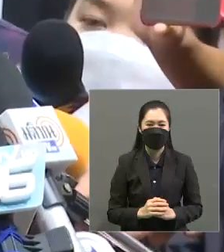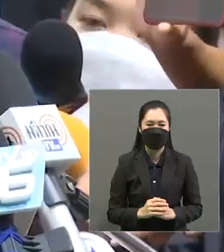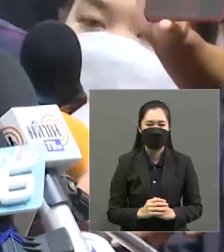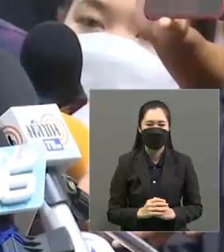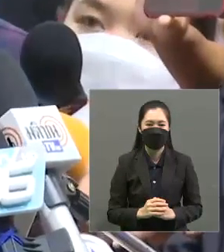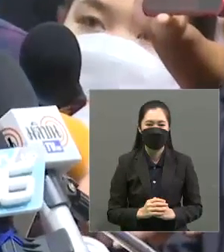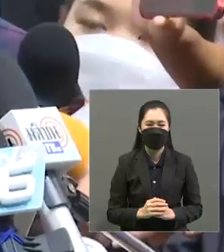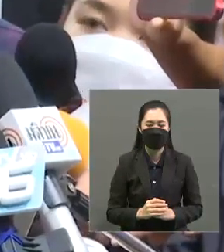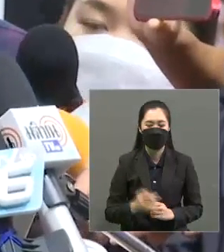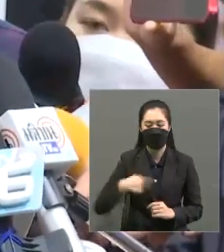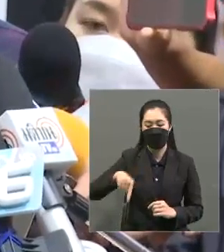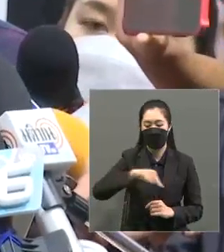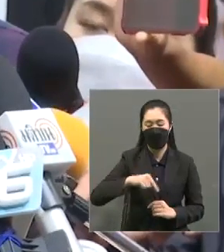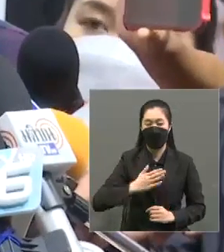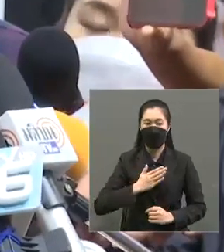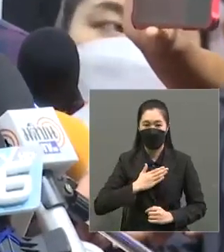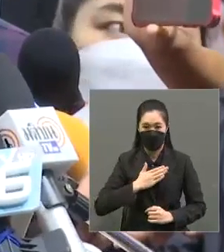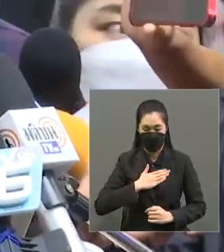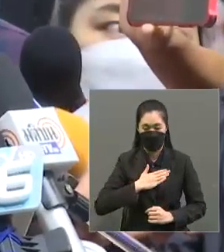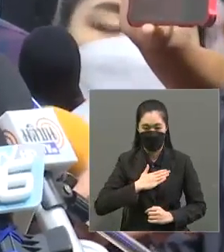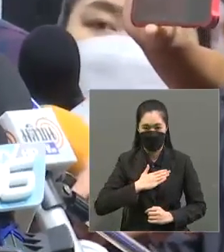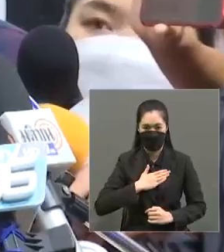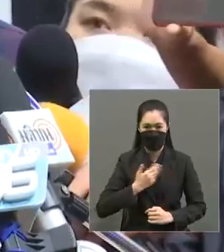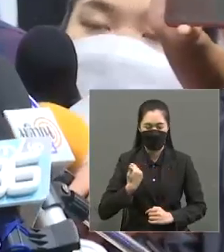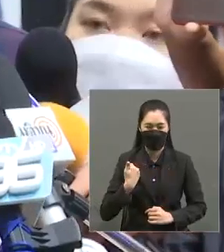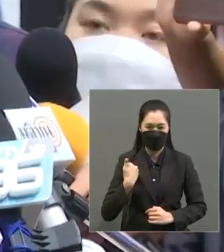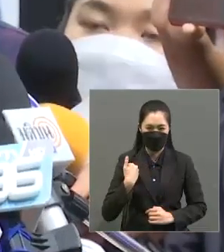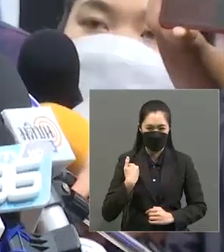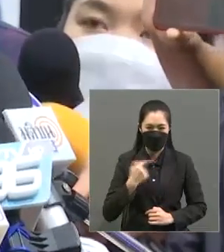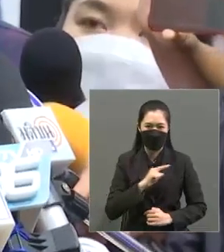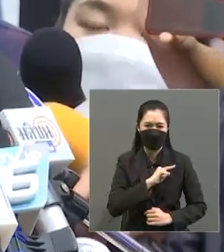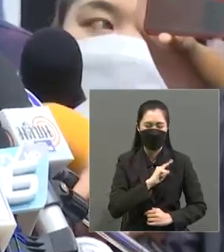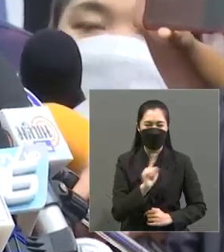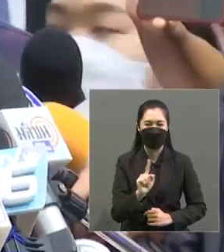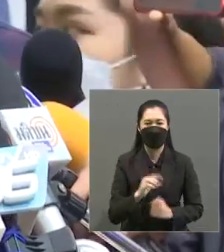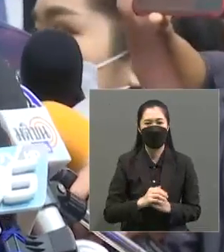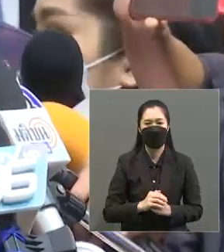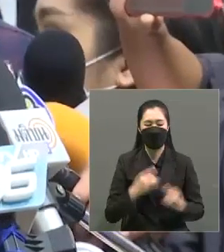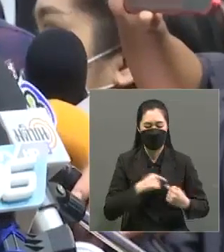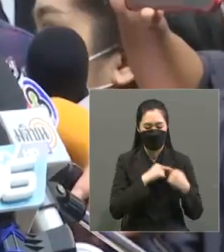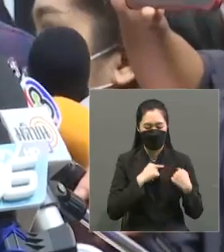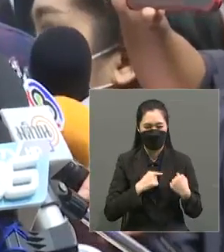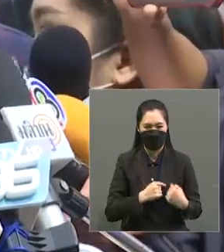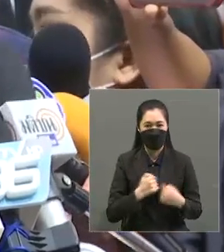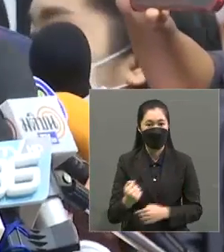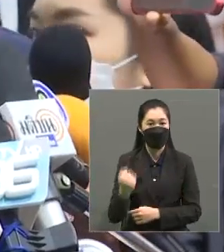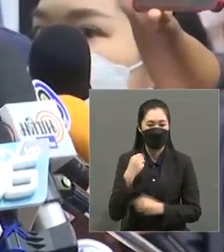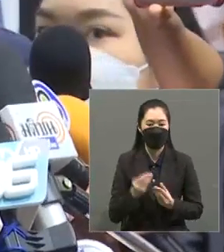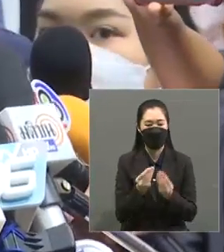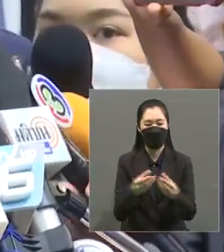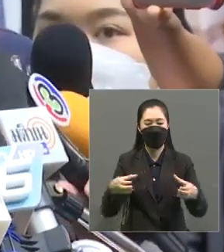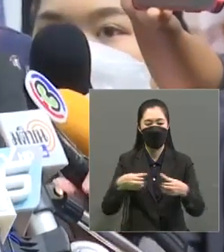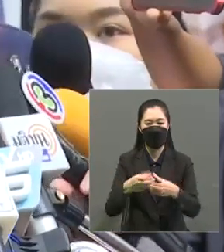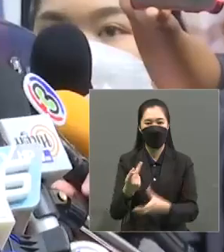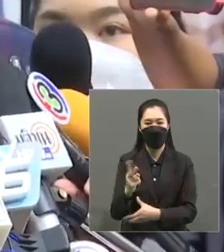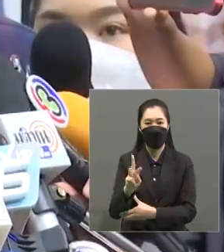ส่วนของพวกผมก็คือพรรคภูมิใจไทยซึ่งก็ได้ให้ความมั่นใจกับคณะมนตรีว่า